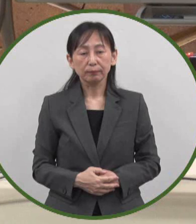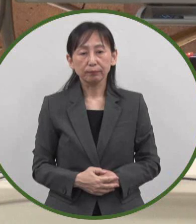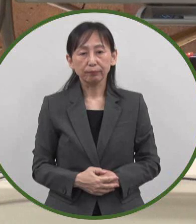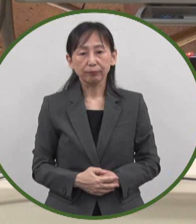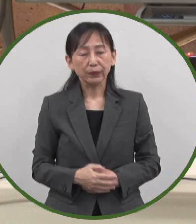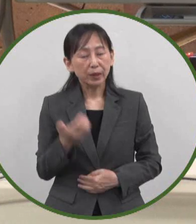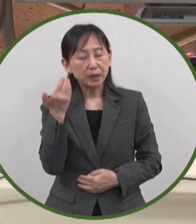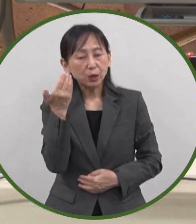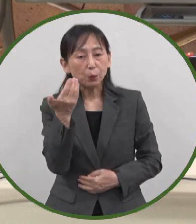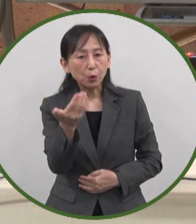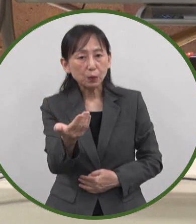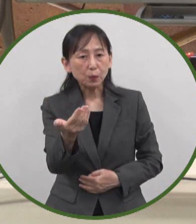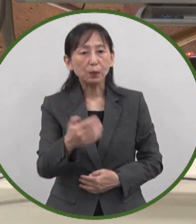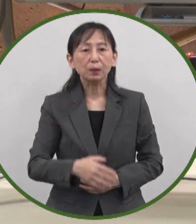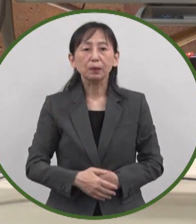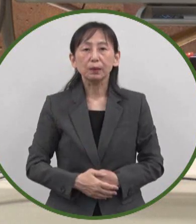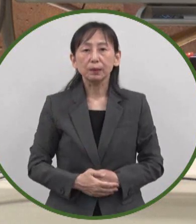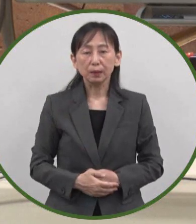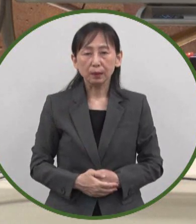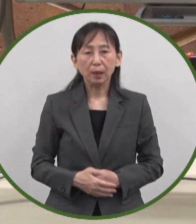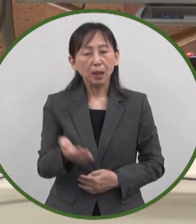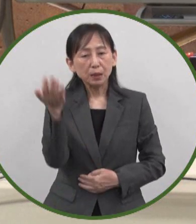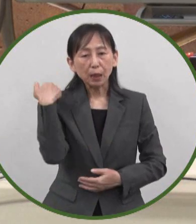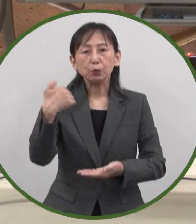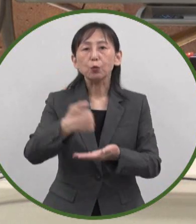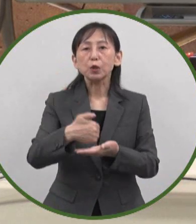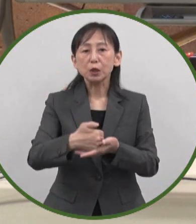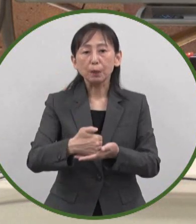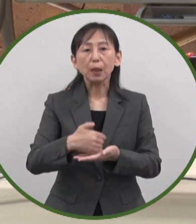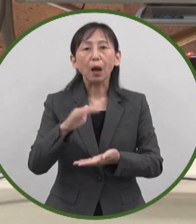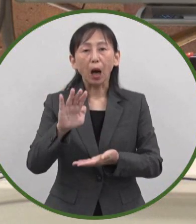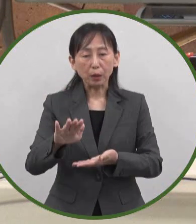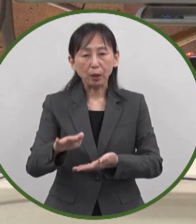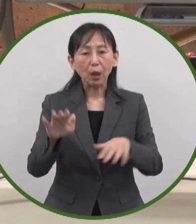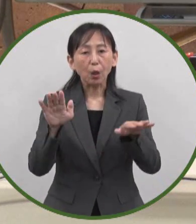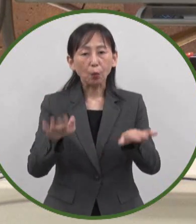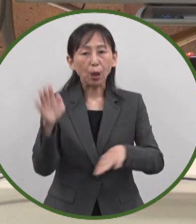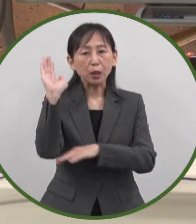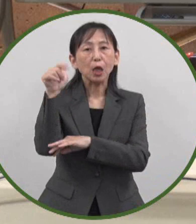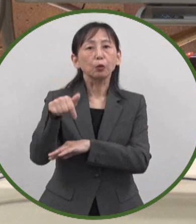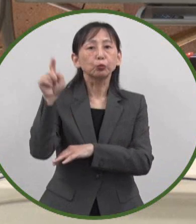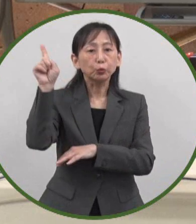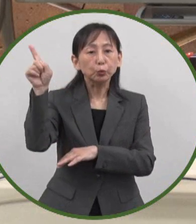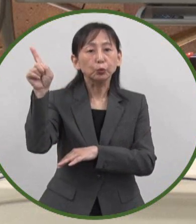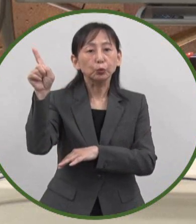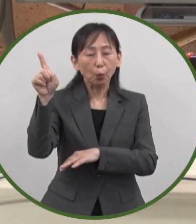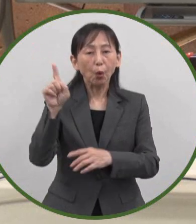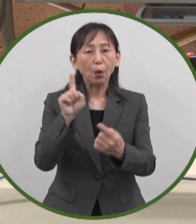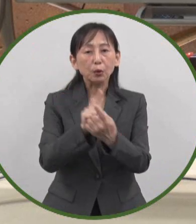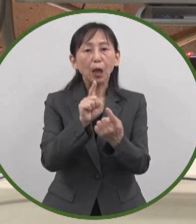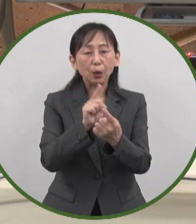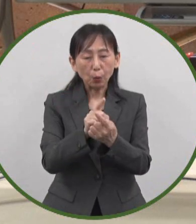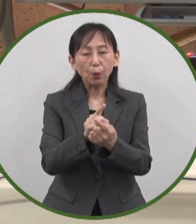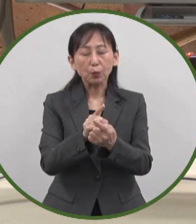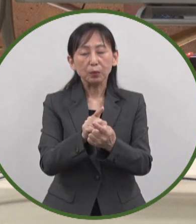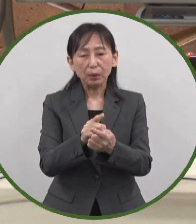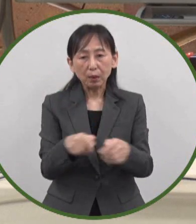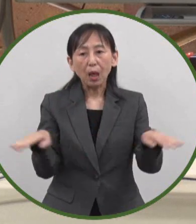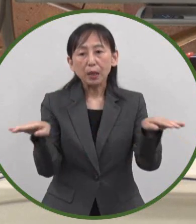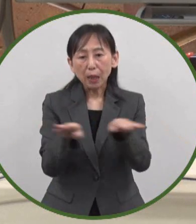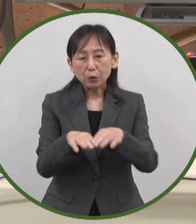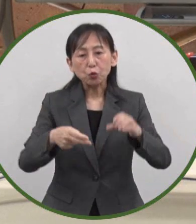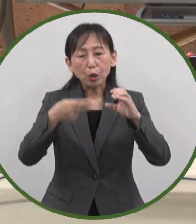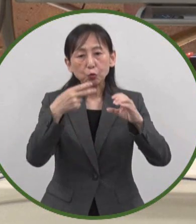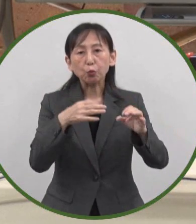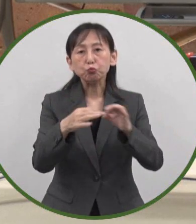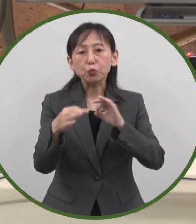最後にですね、先ほどスライドの中でも説明されてましたが、今回の政府の対処方針でも休業要請している飲食店